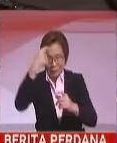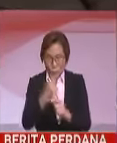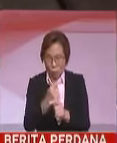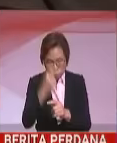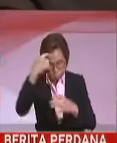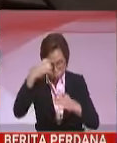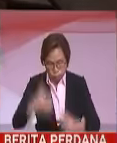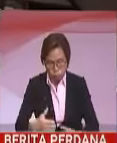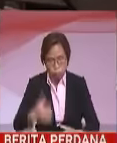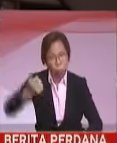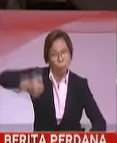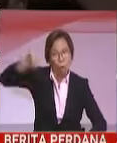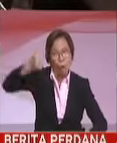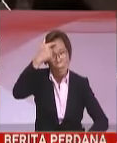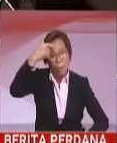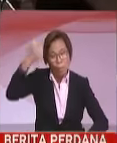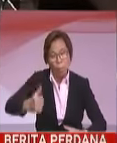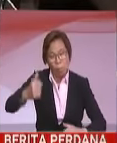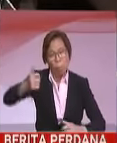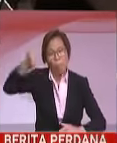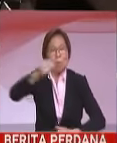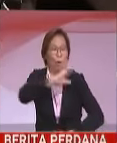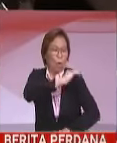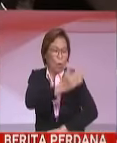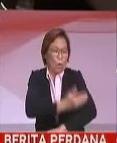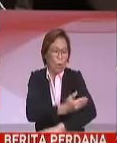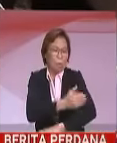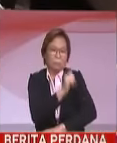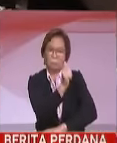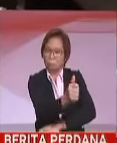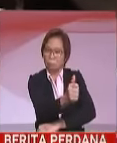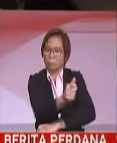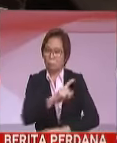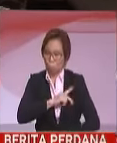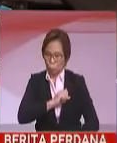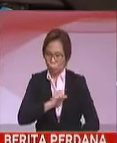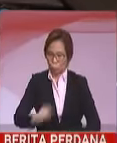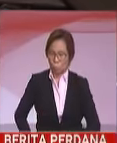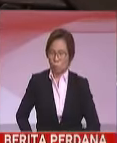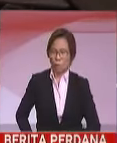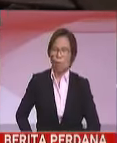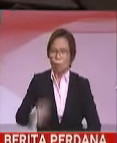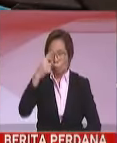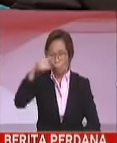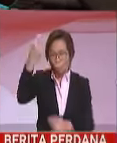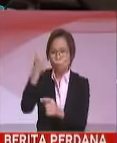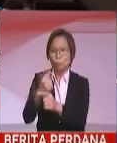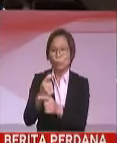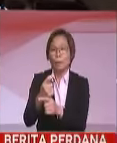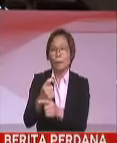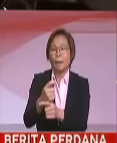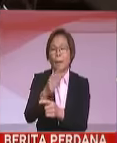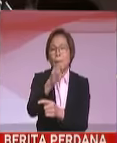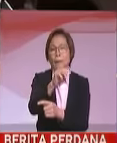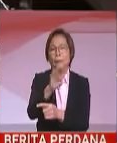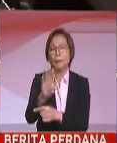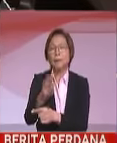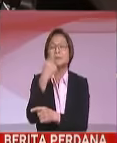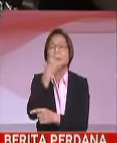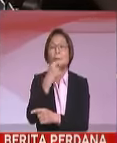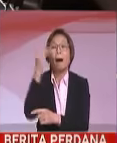secara mutlak, kerana itu adalah kuasa tuanku sepenuhnya bagi menentukan siapakah